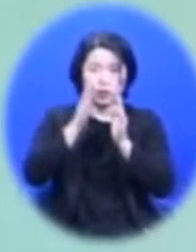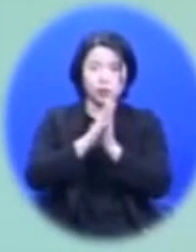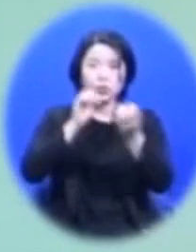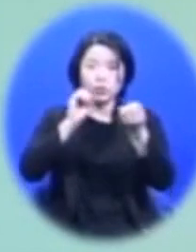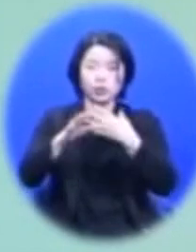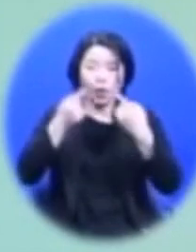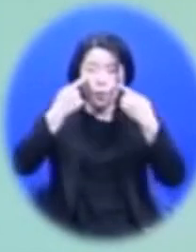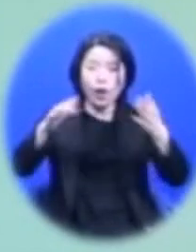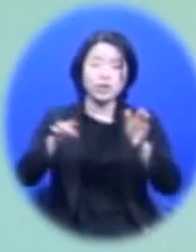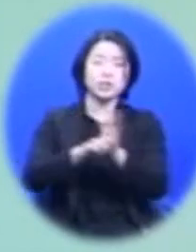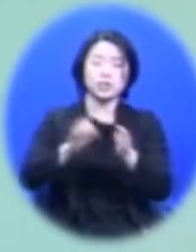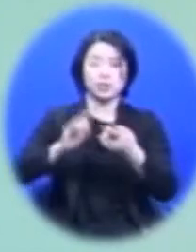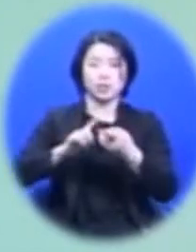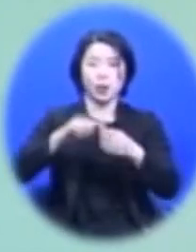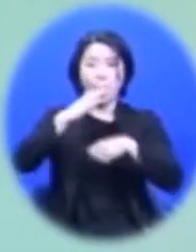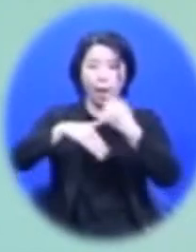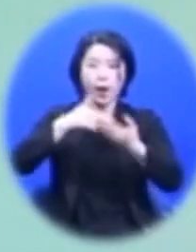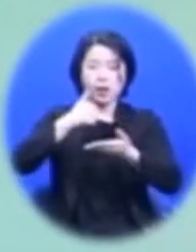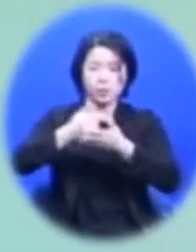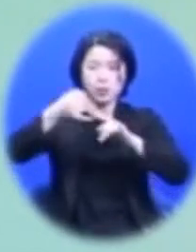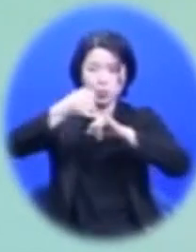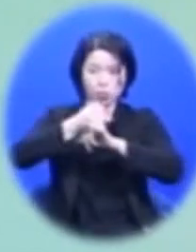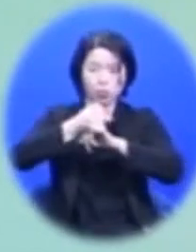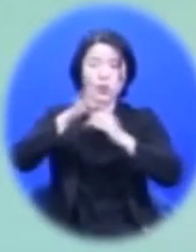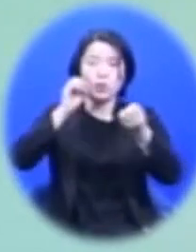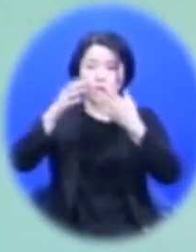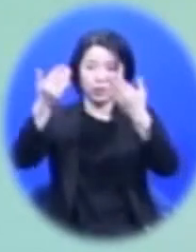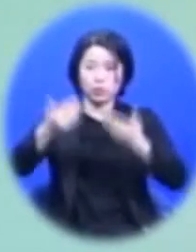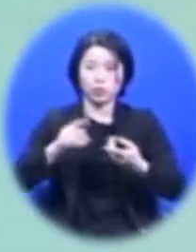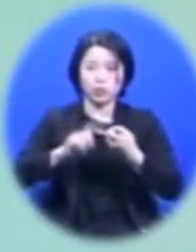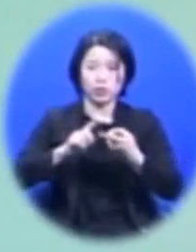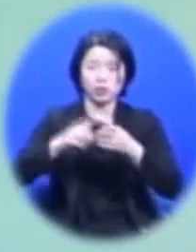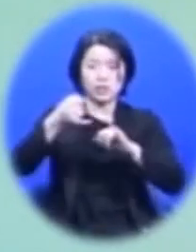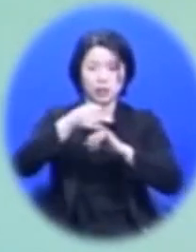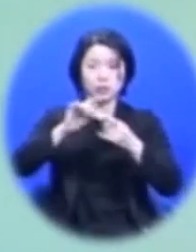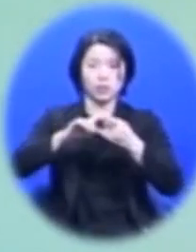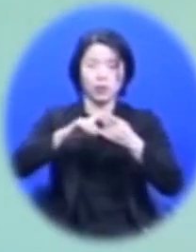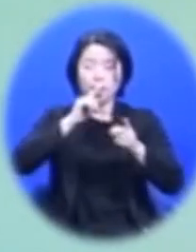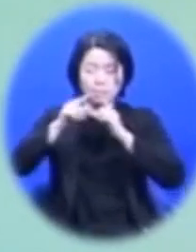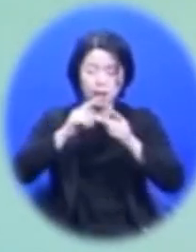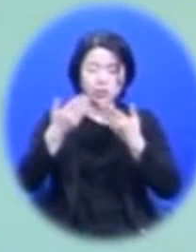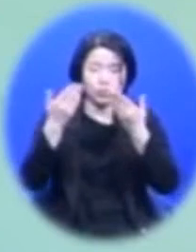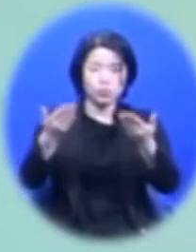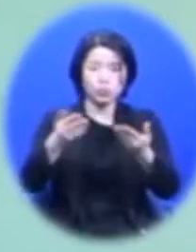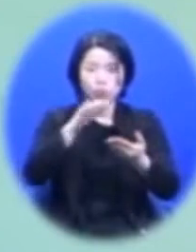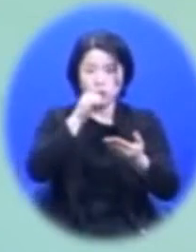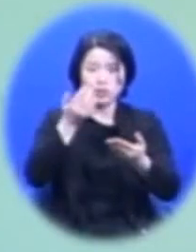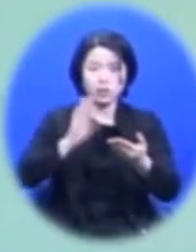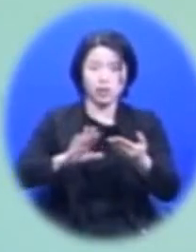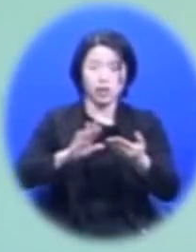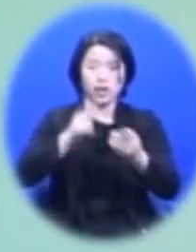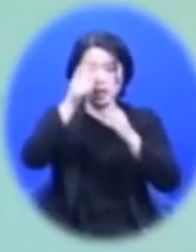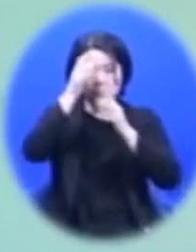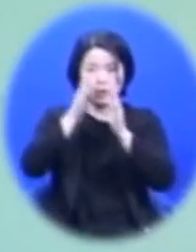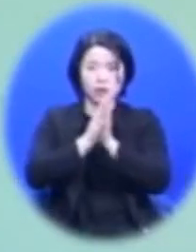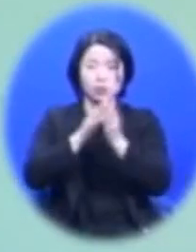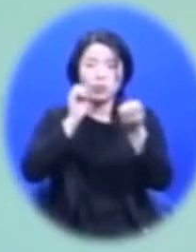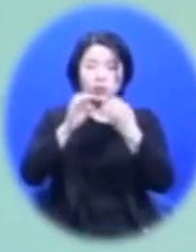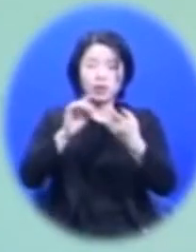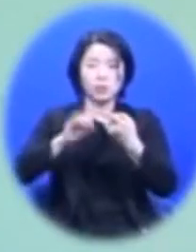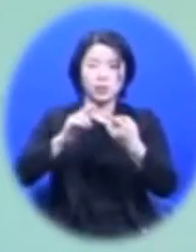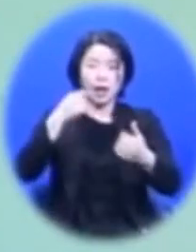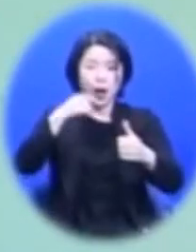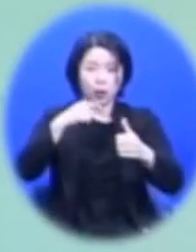대해서 반드시 하나님이 기도 응답하시는 것에 대한 약속에 대해서 말씀하고 있는데 그것은 기도 응답에 대한 교훈을